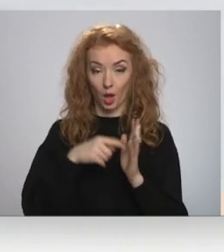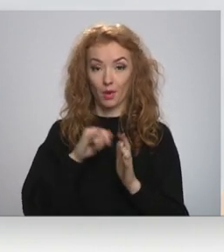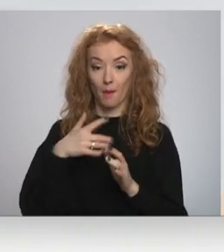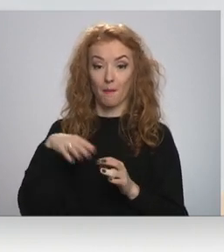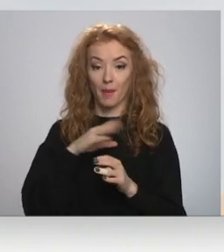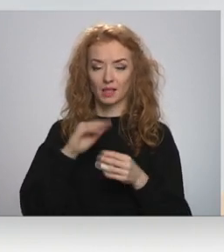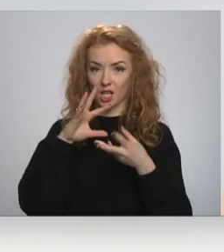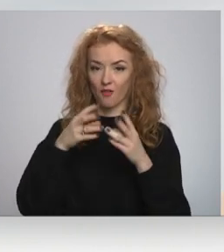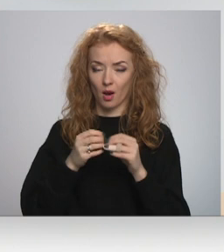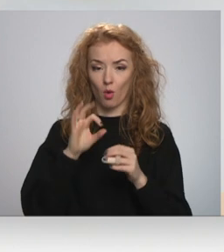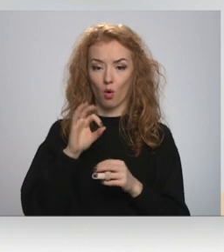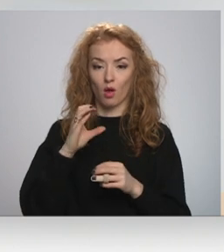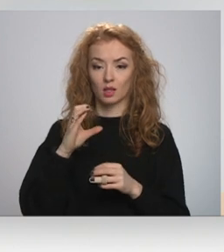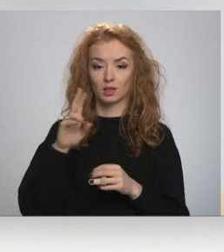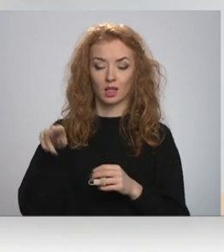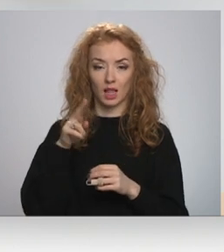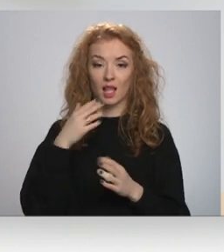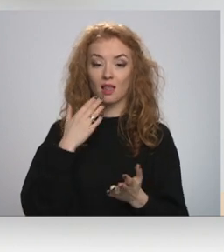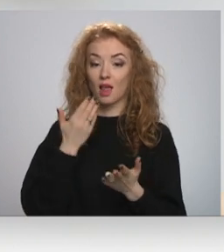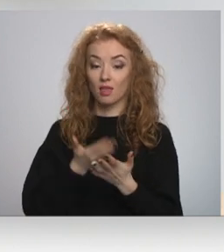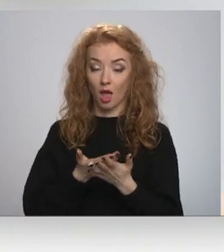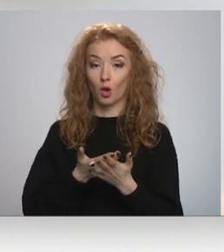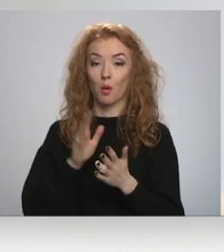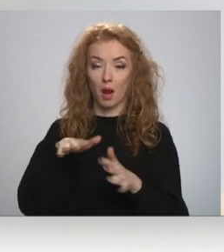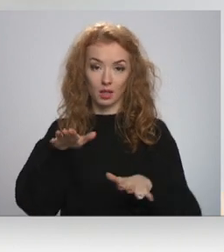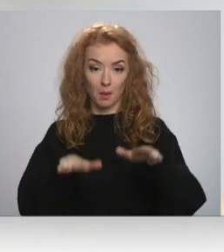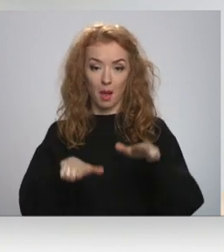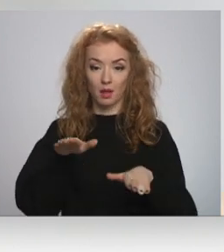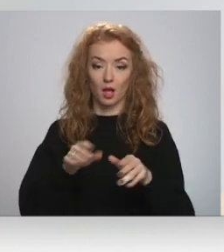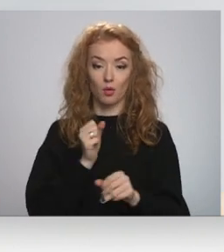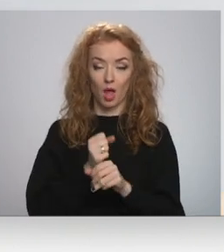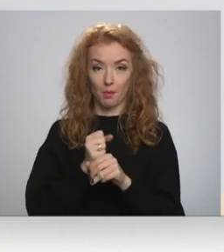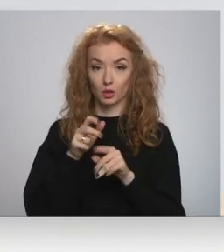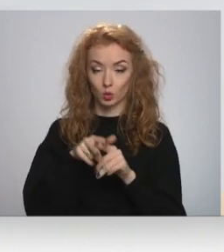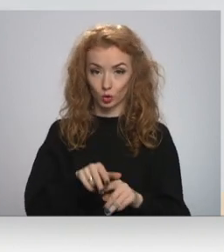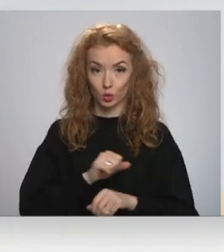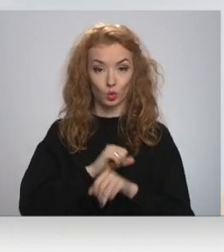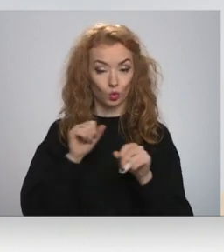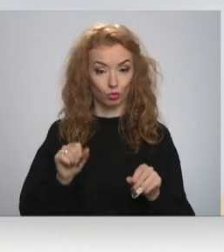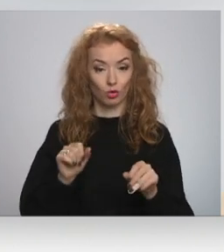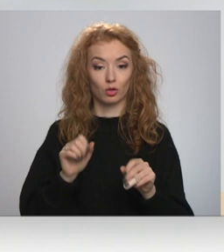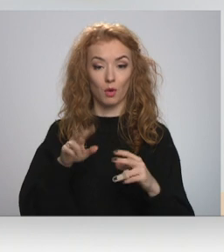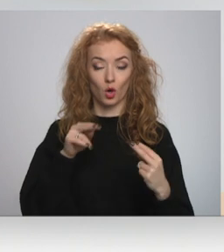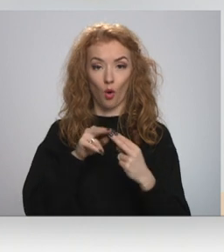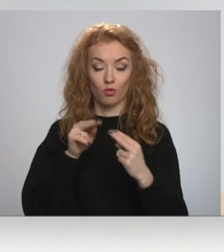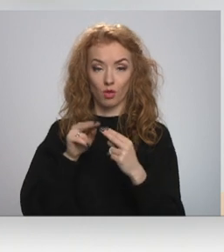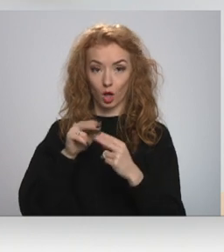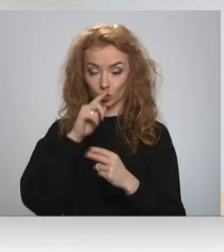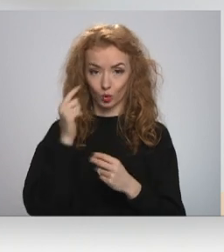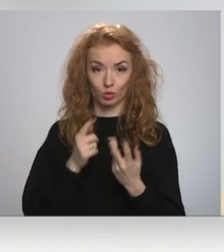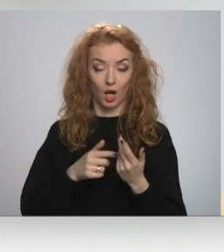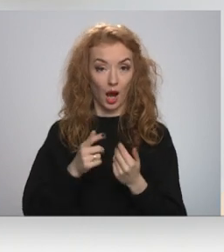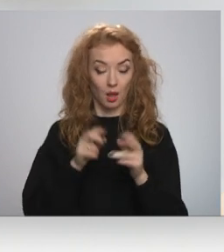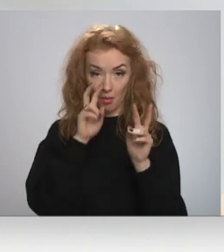mēs ievērosim OECD šo ieteikumu par sabalansētu darba slodzes nodrošināšanu, kontaktu stundu skaitu